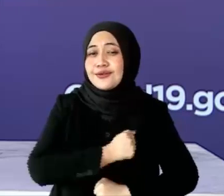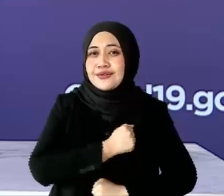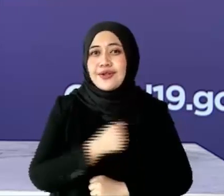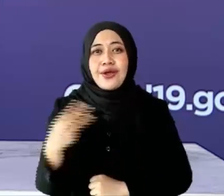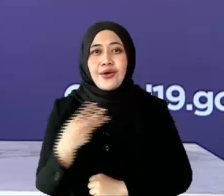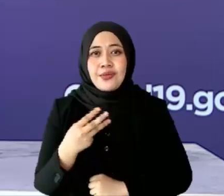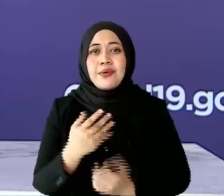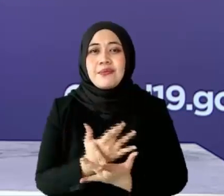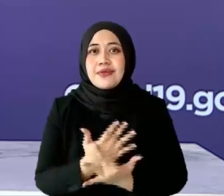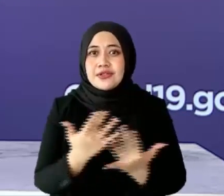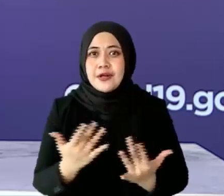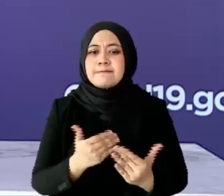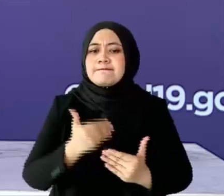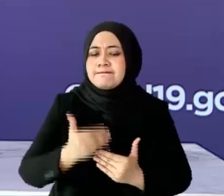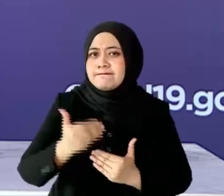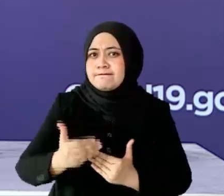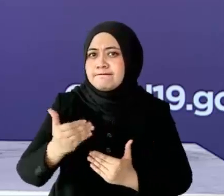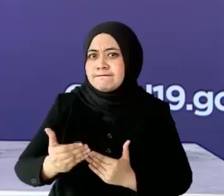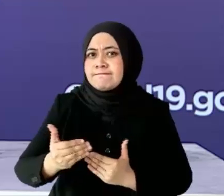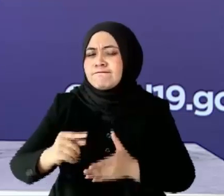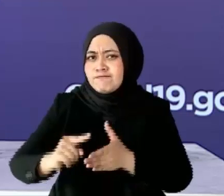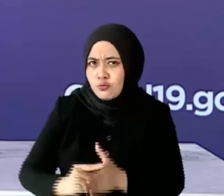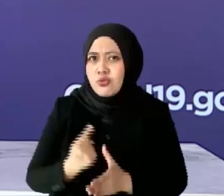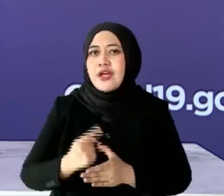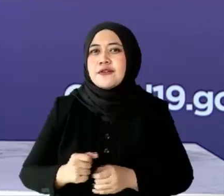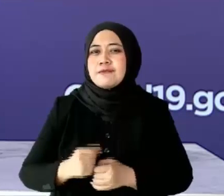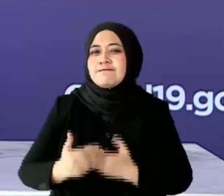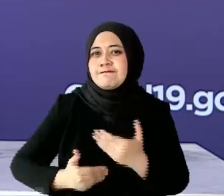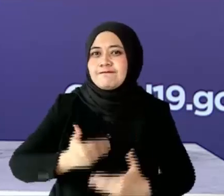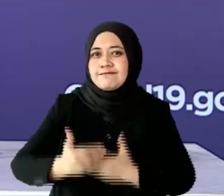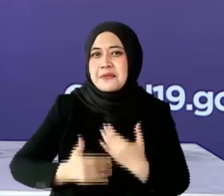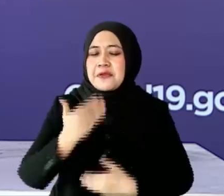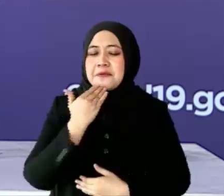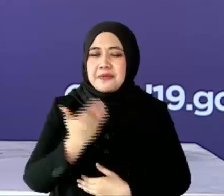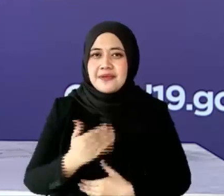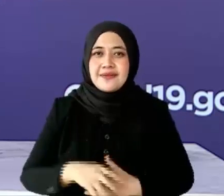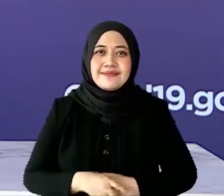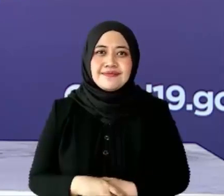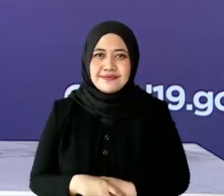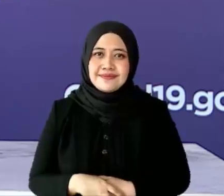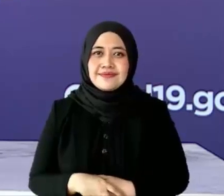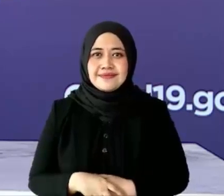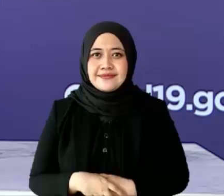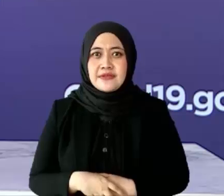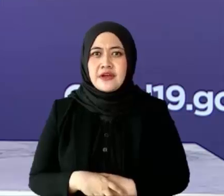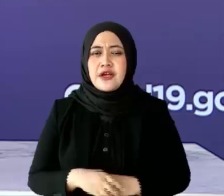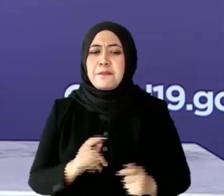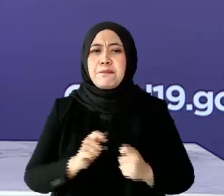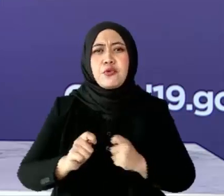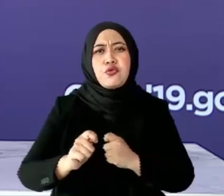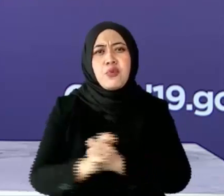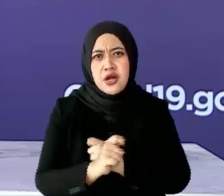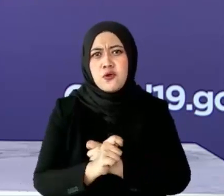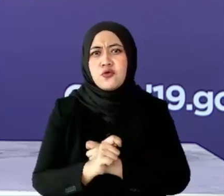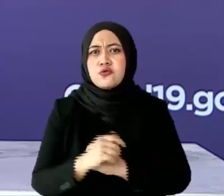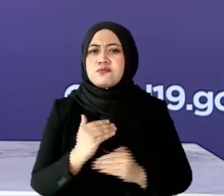ekonomi di masyarakat secara bertahap mulai kembali beroperasi. Mengingat sudah adanya perubahan ke arah